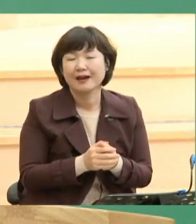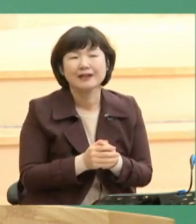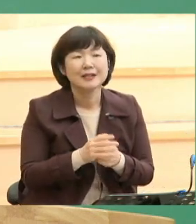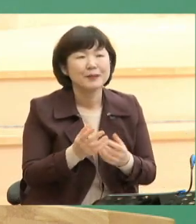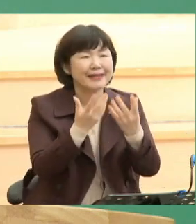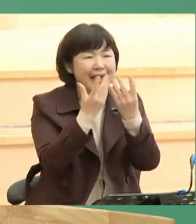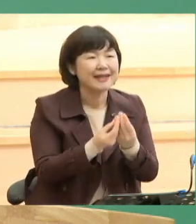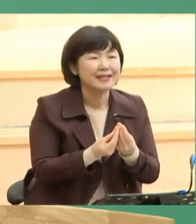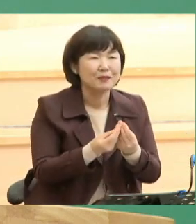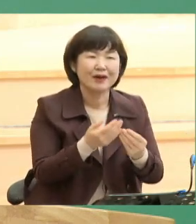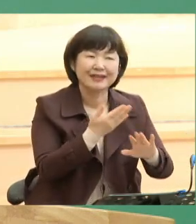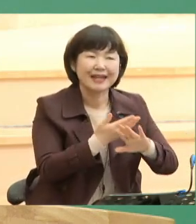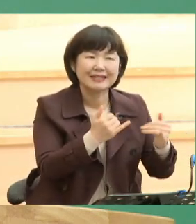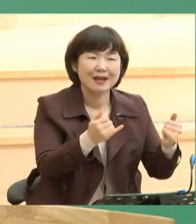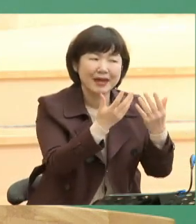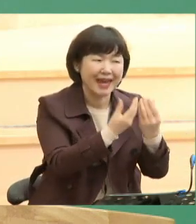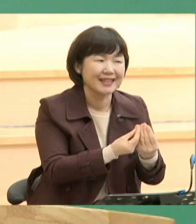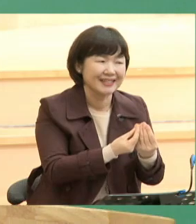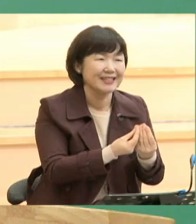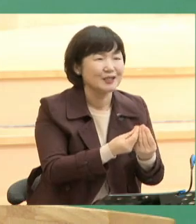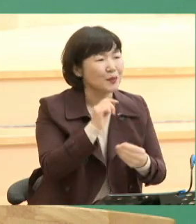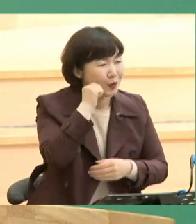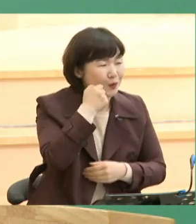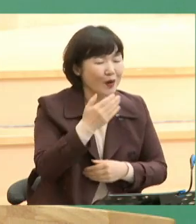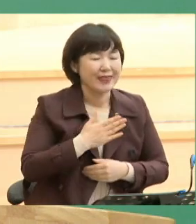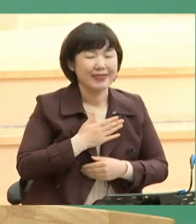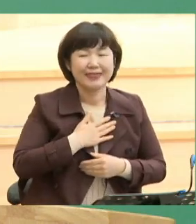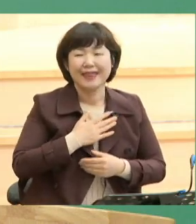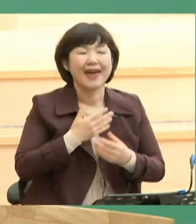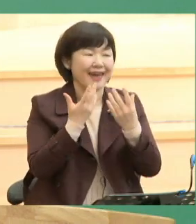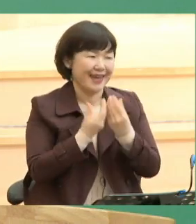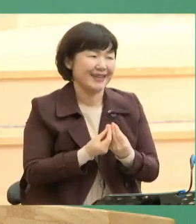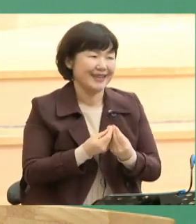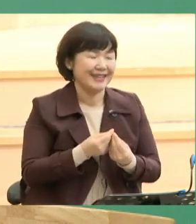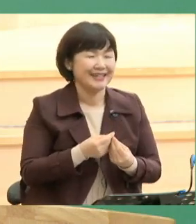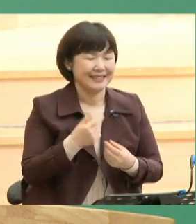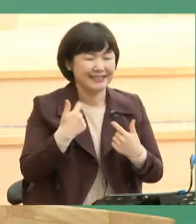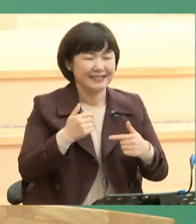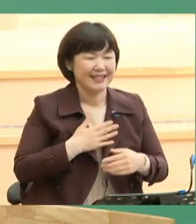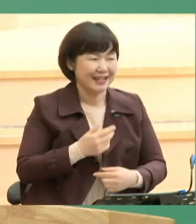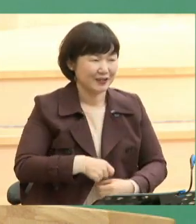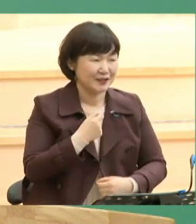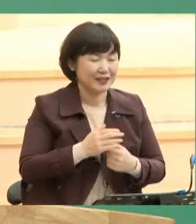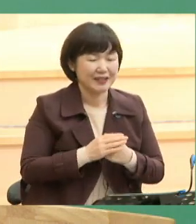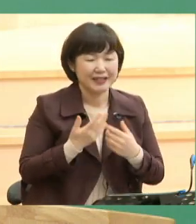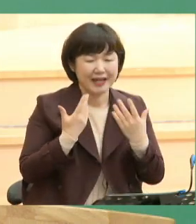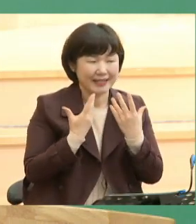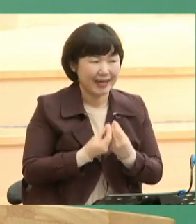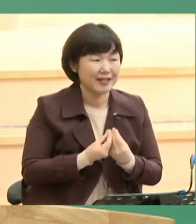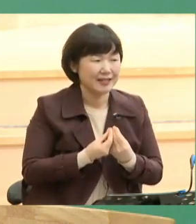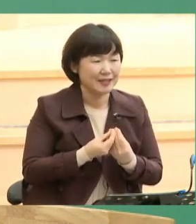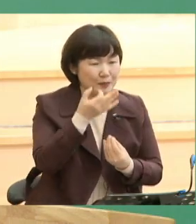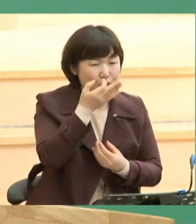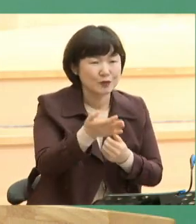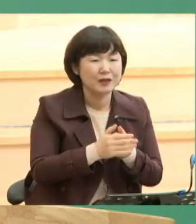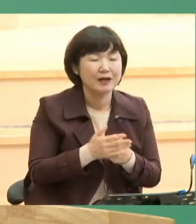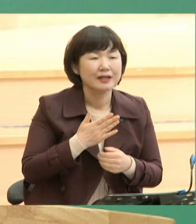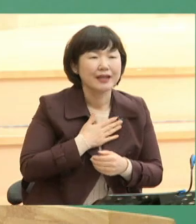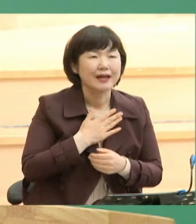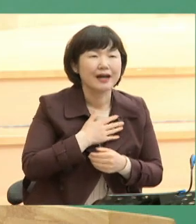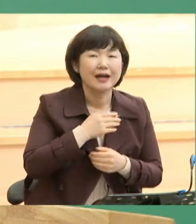창수 는 얘기를 할 수 없고 뭐 제 얘기를 하면 늘 정직 하잖아요 제가 총신 신대원